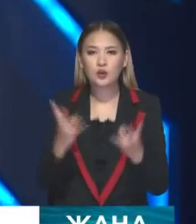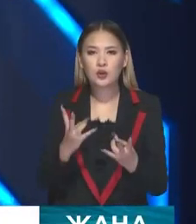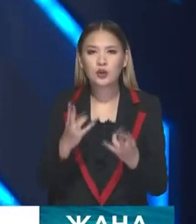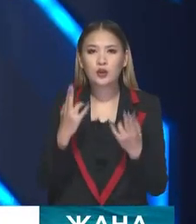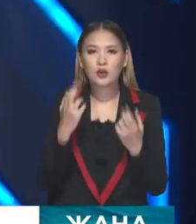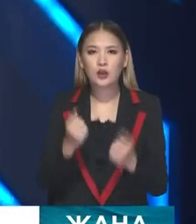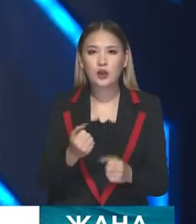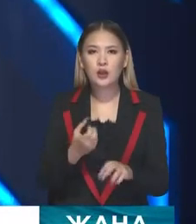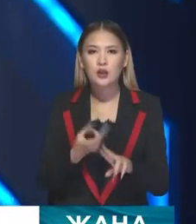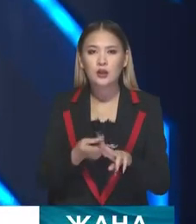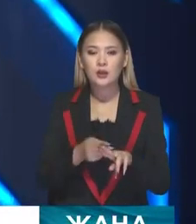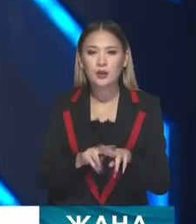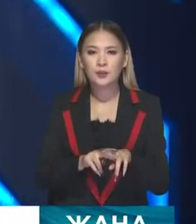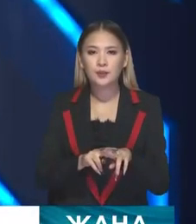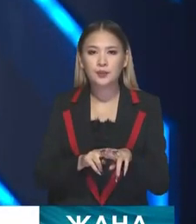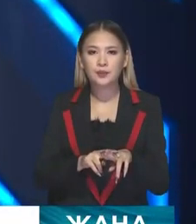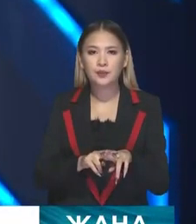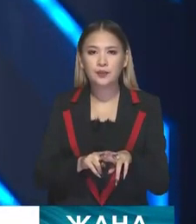бұл